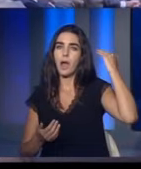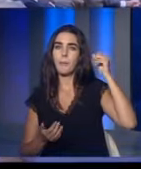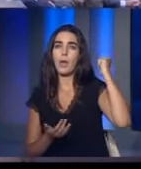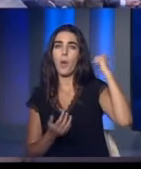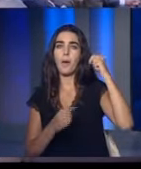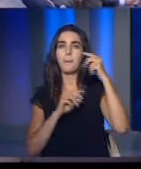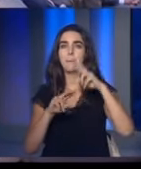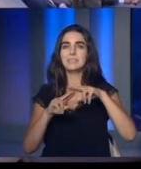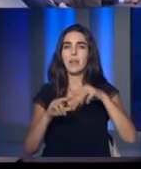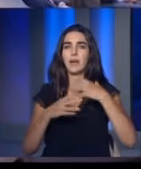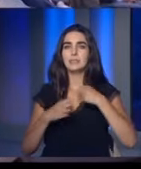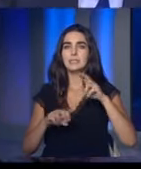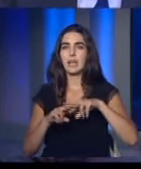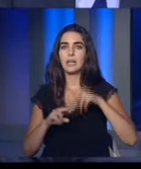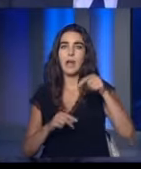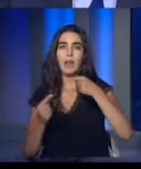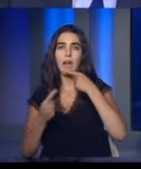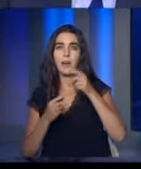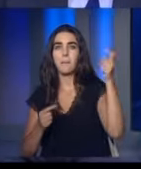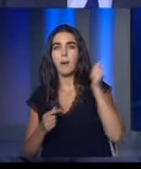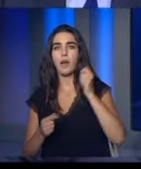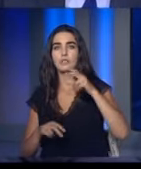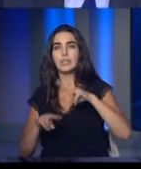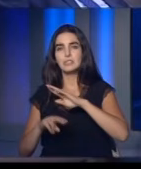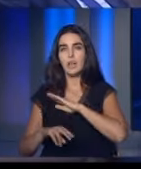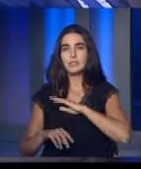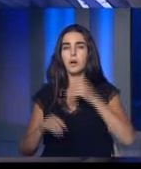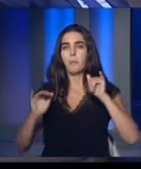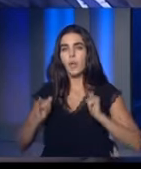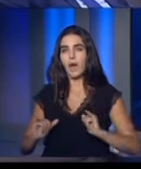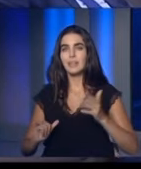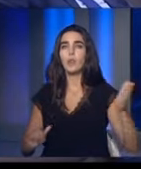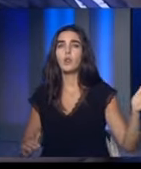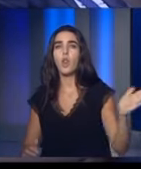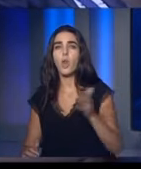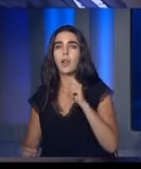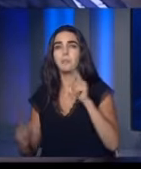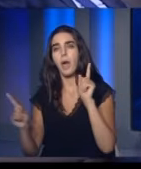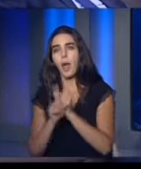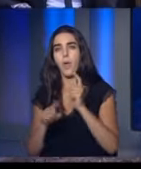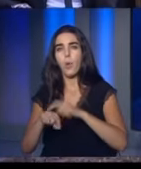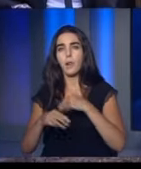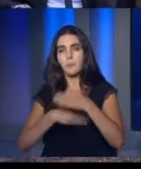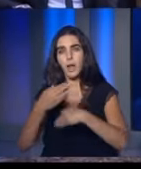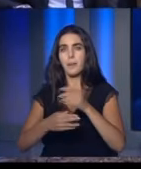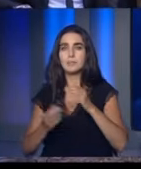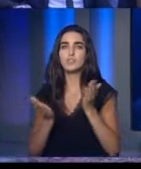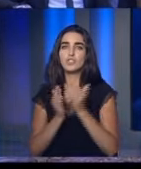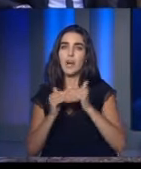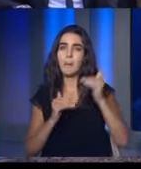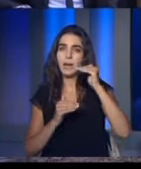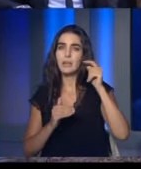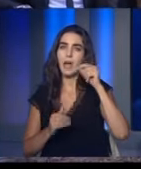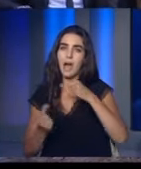قدماء القوى المسلحة اللبنانية وعرض لموضوع معاشات العسكريين المتقاعدين والغبن اللاحق بهم، ووفد